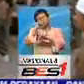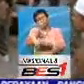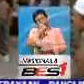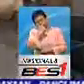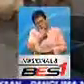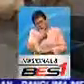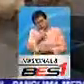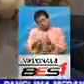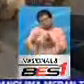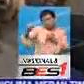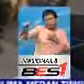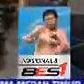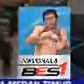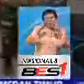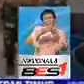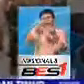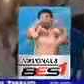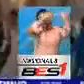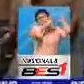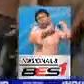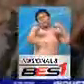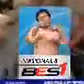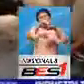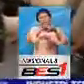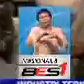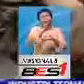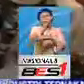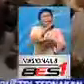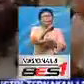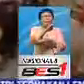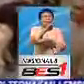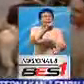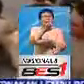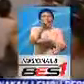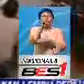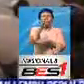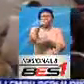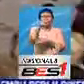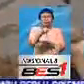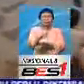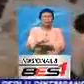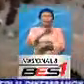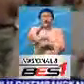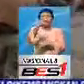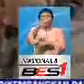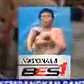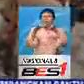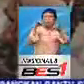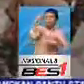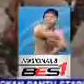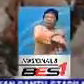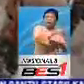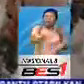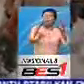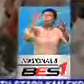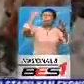berjauhan dengan keluarga demi tanggungjawab kepada bumi Balkan ini. Dato' Sri Mohd Jawari berada di Beirut sejak Rabu lepas